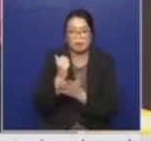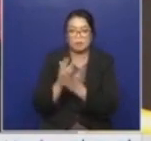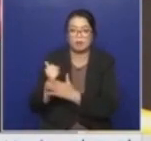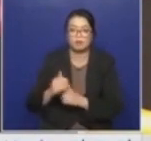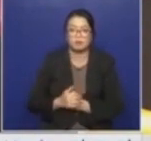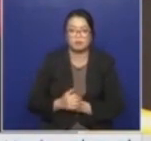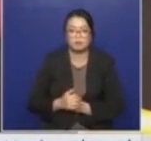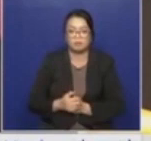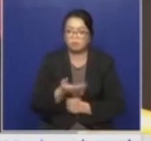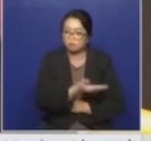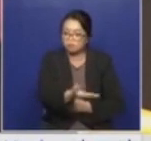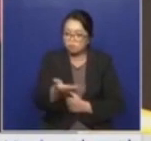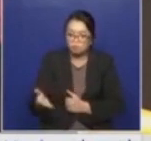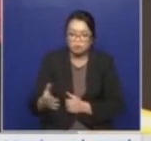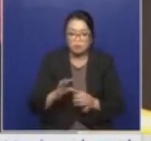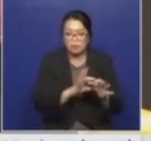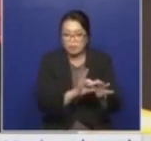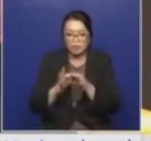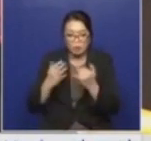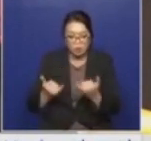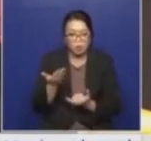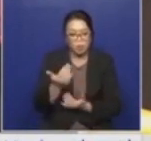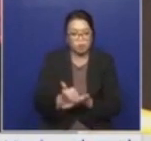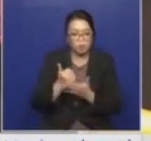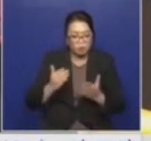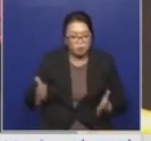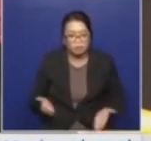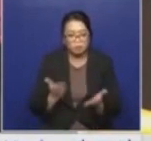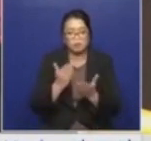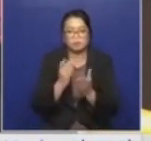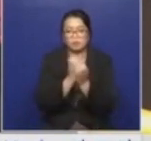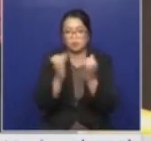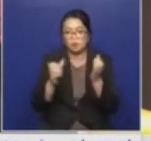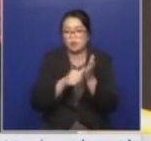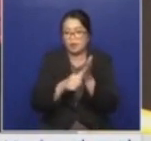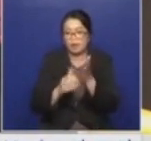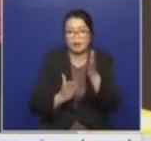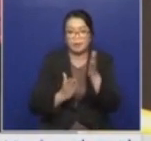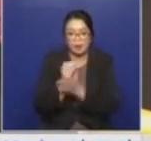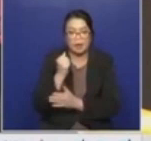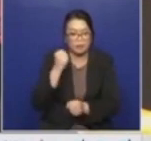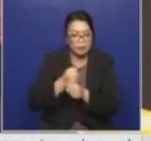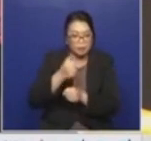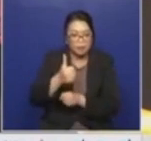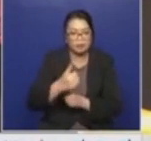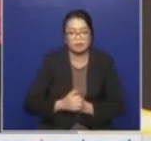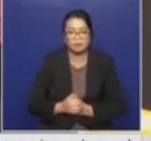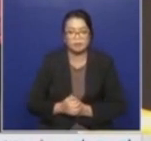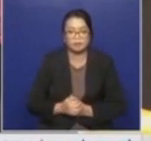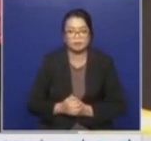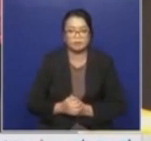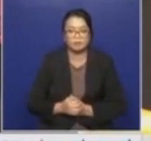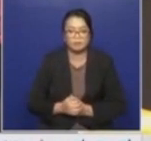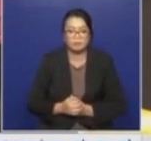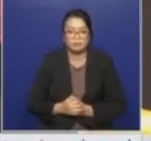เกิดจากทุกท่านที่มีส่วนเกี่ยวข้องกันวันนี้ผมเชื่อว่าจะเป็นความสำเร็จ